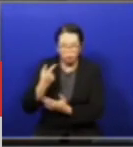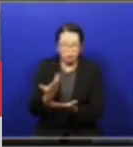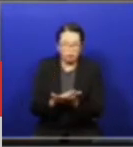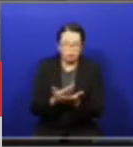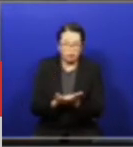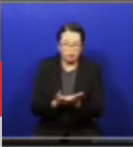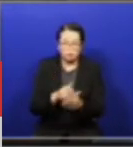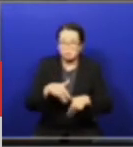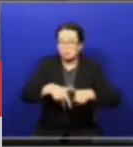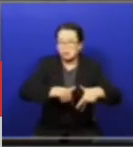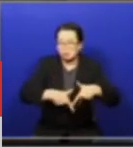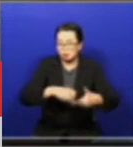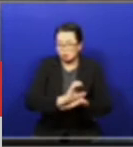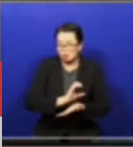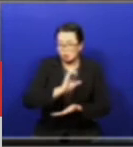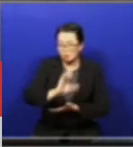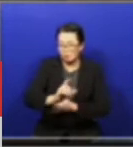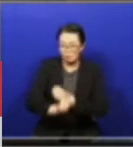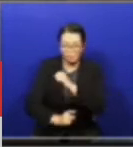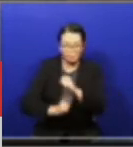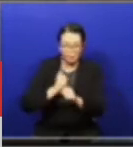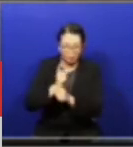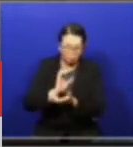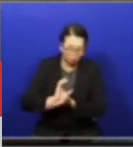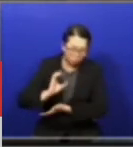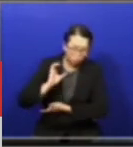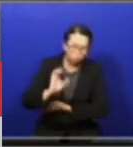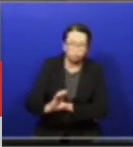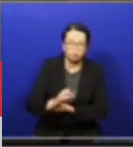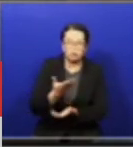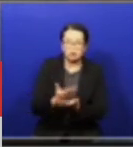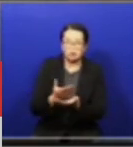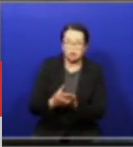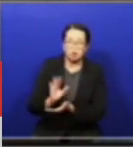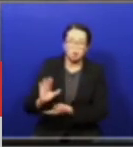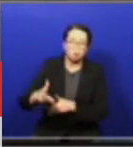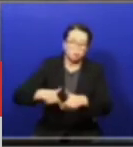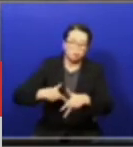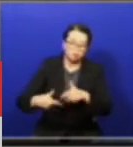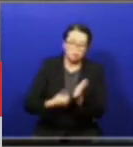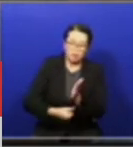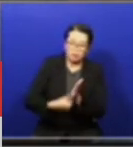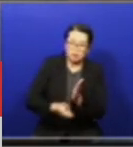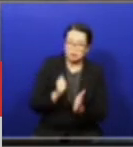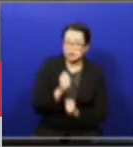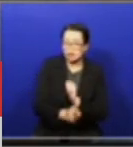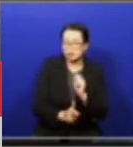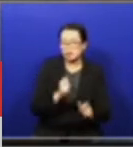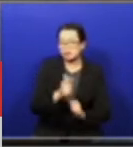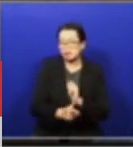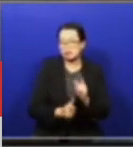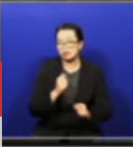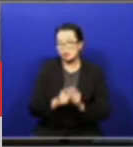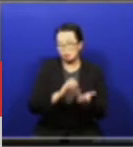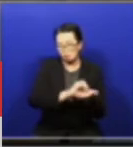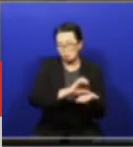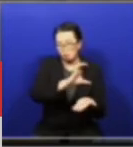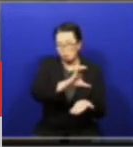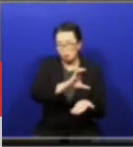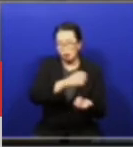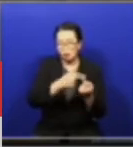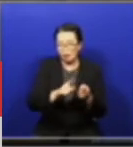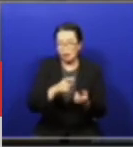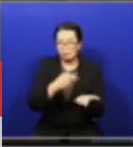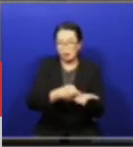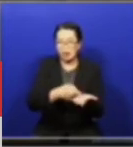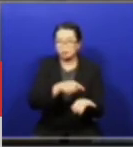าชนไปลงทุนปีละครั้งเดียวถ้าผมมีโบรกเกอร์แบบนี้ผมต้องดีดหู3รอบ2